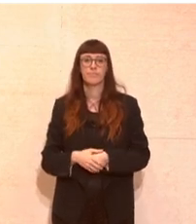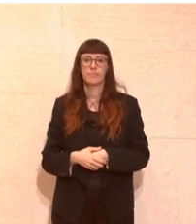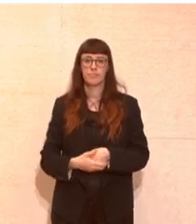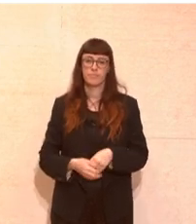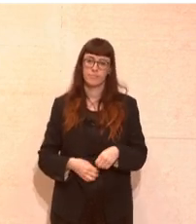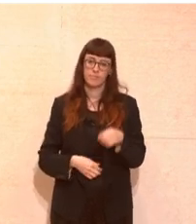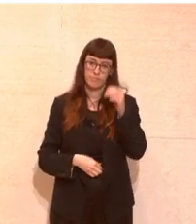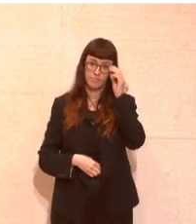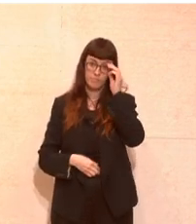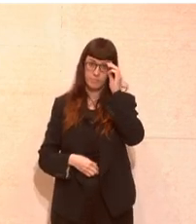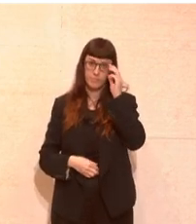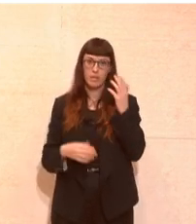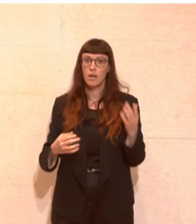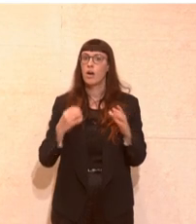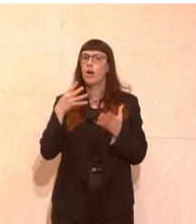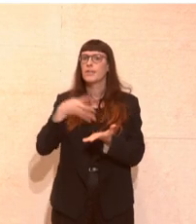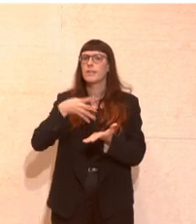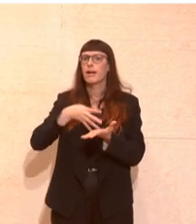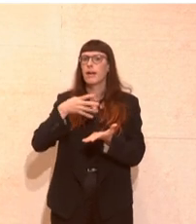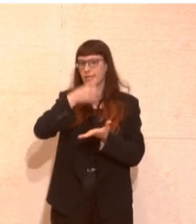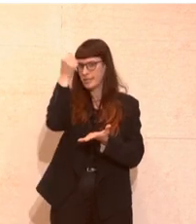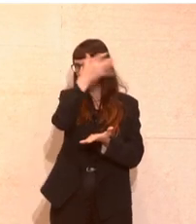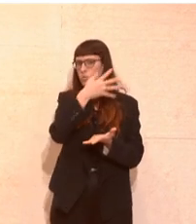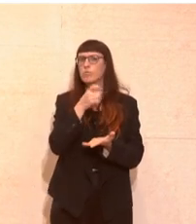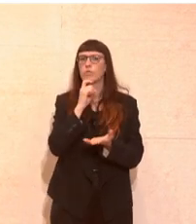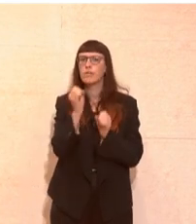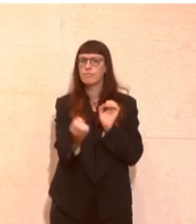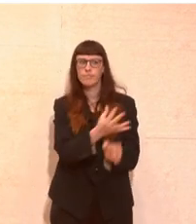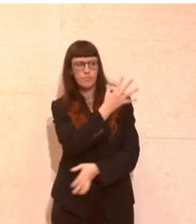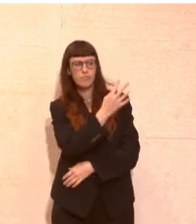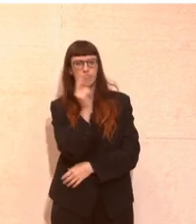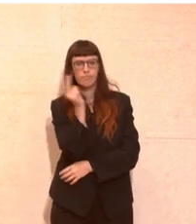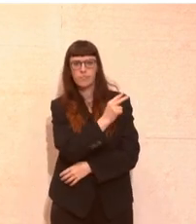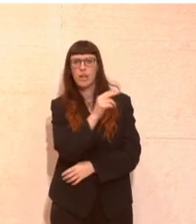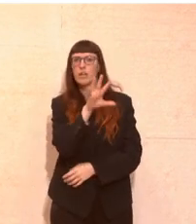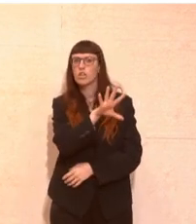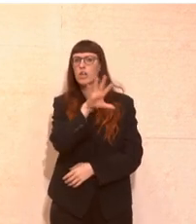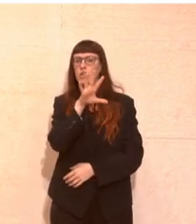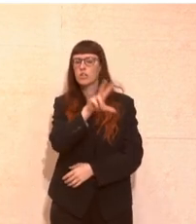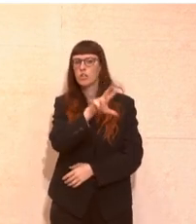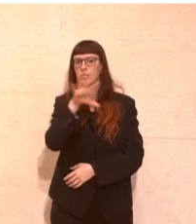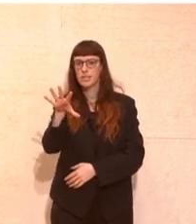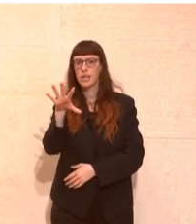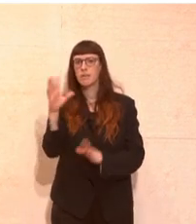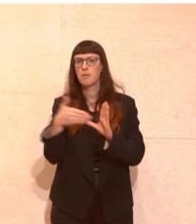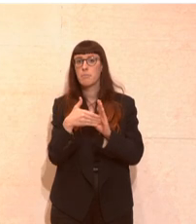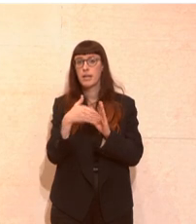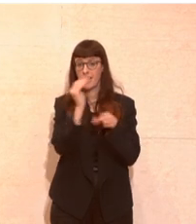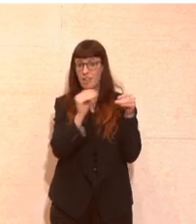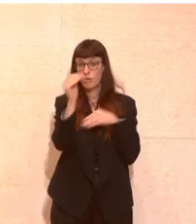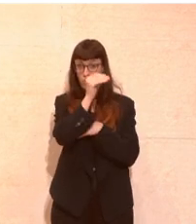qu'on a regardé tout à l'heure aux États-Unis, donc plus que 35 000 adultes. Et en fait, ils ont analysé